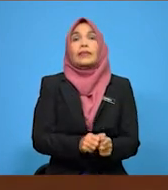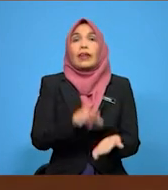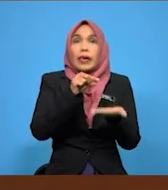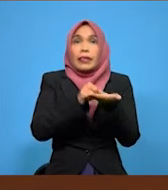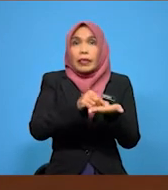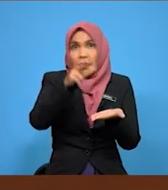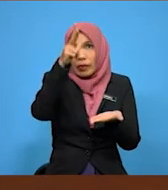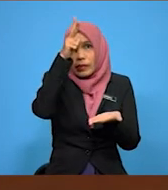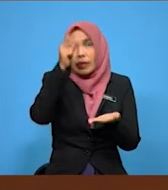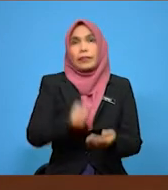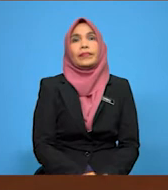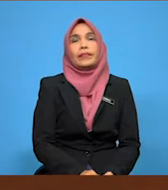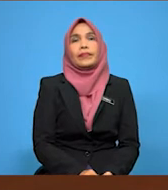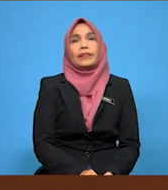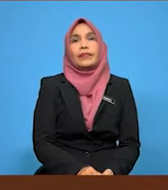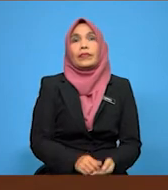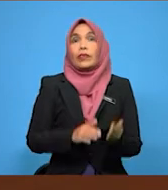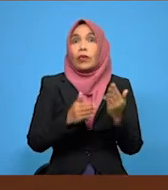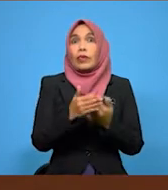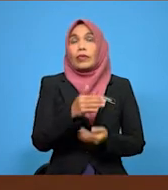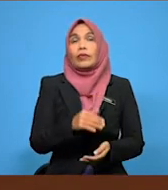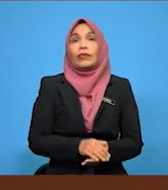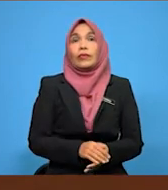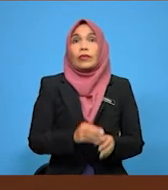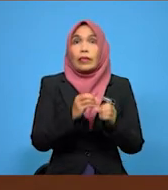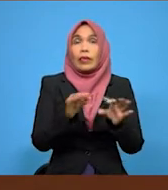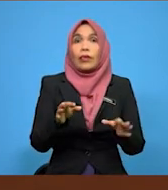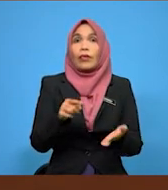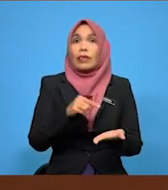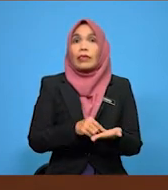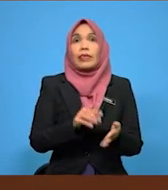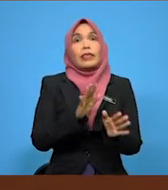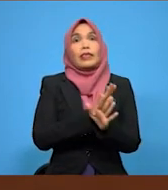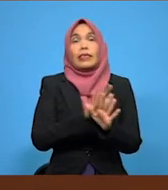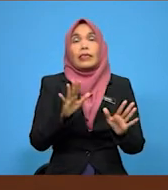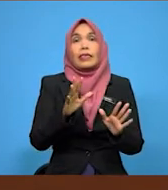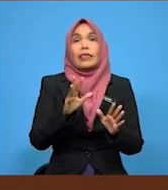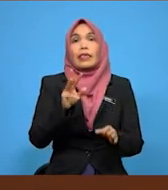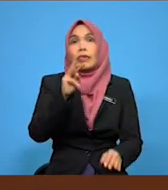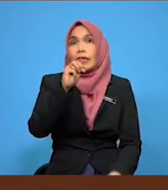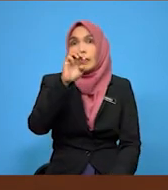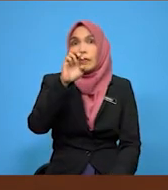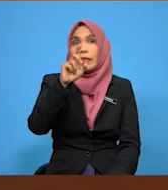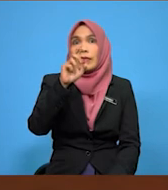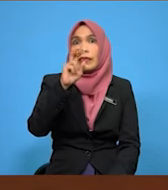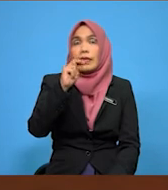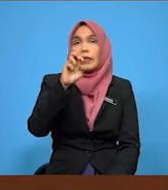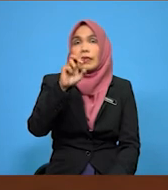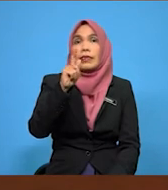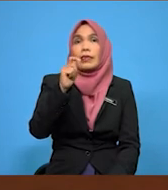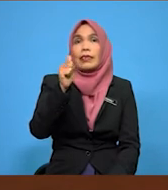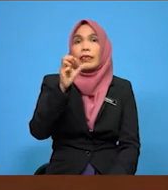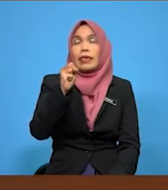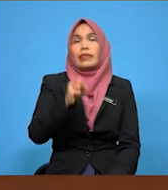Oleh itu, telur ini tidak akan sama sekali menetas dan telur ini dipanggil sebagai telur